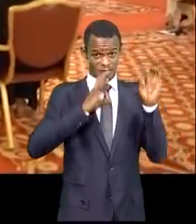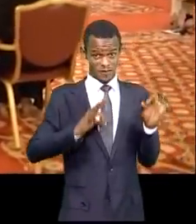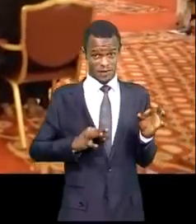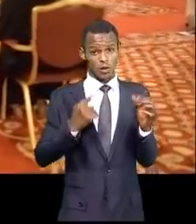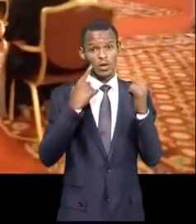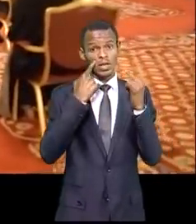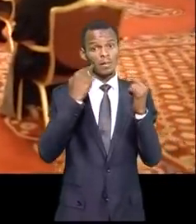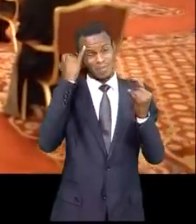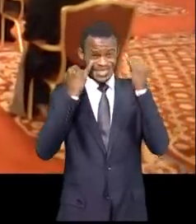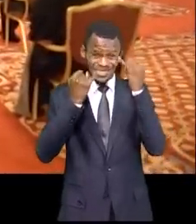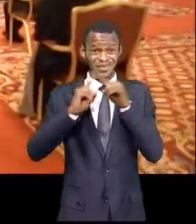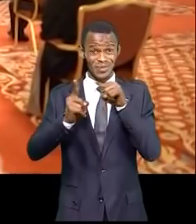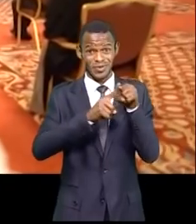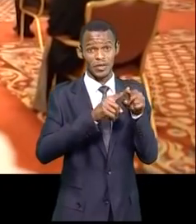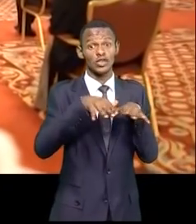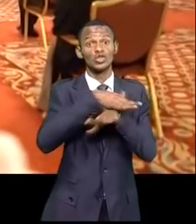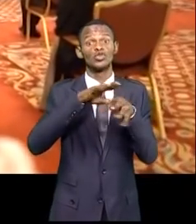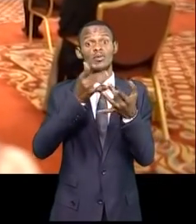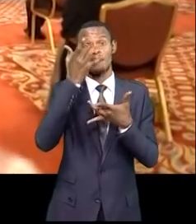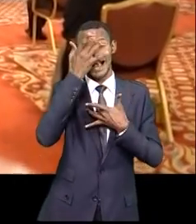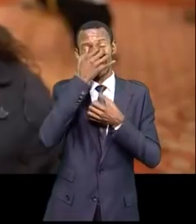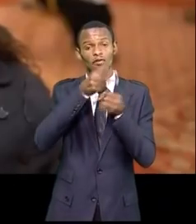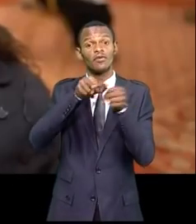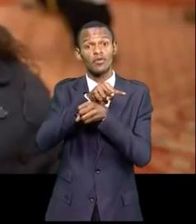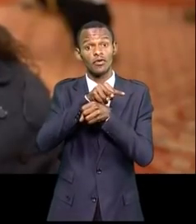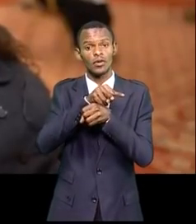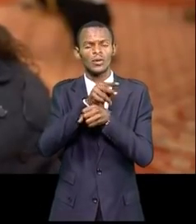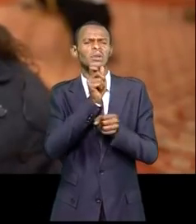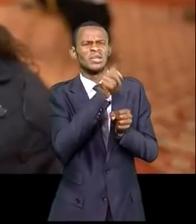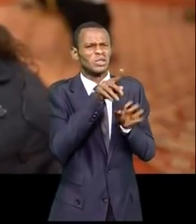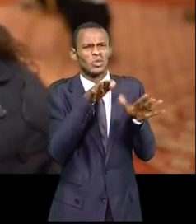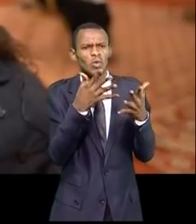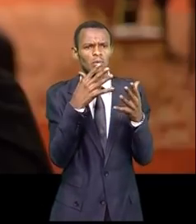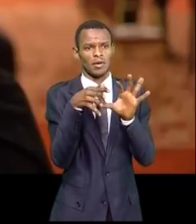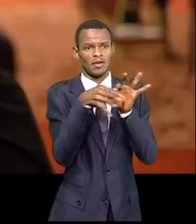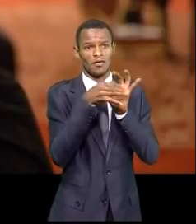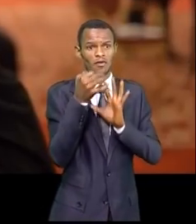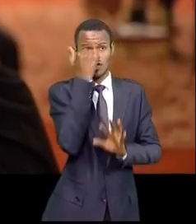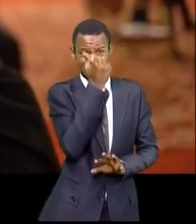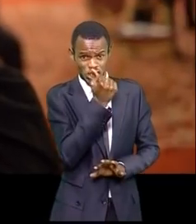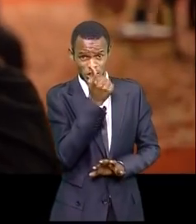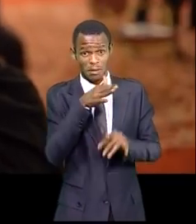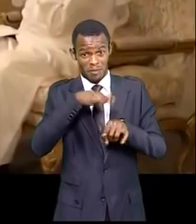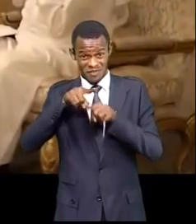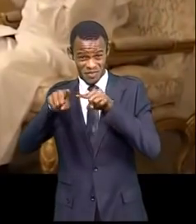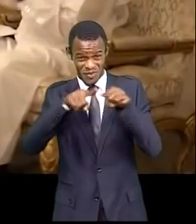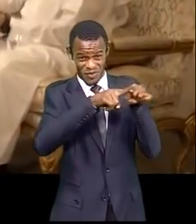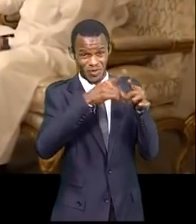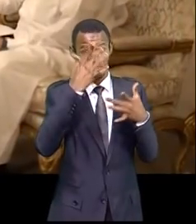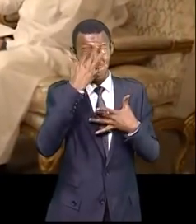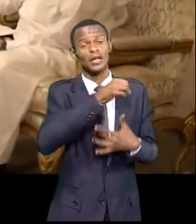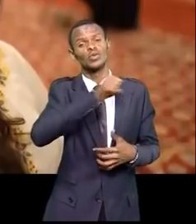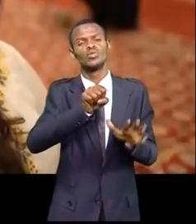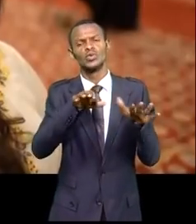qui a expliqué comment les pays africains c'est sont organisés pour faire face à la crise de l'aco vide a aussi plaidé pour un désendettement